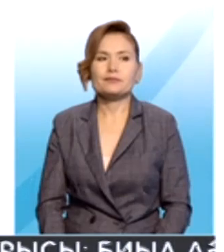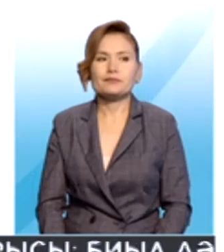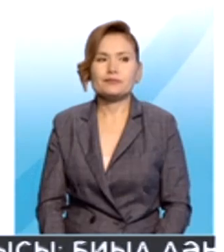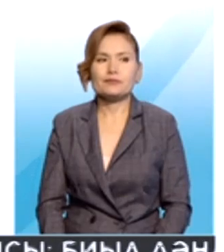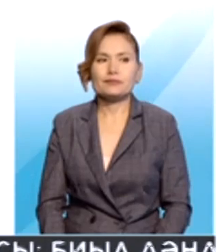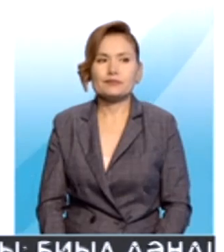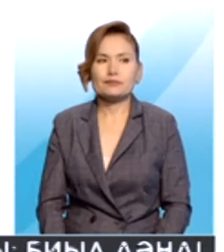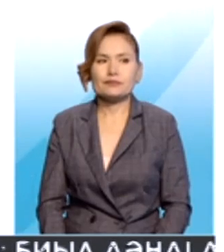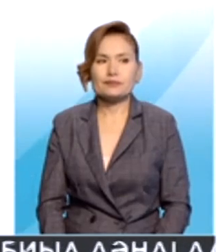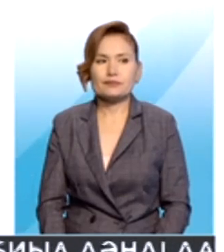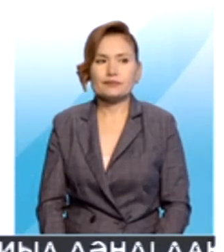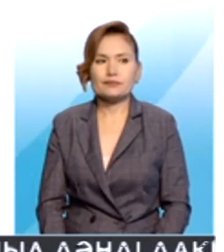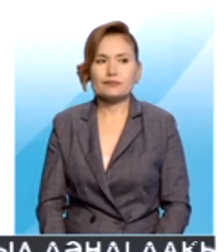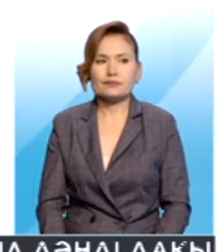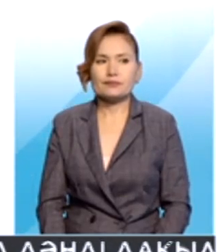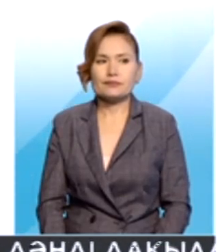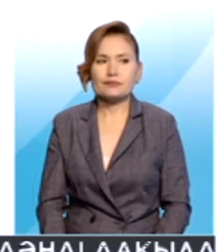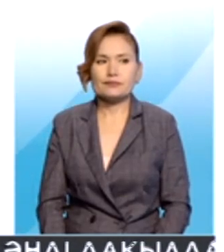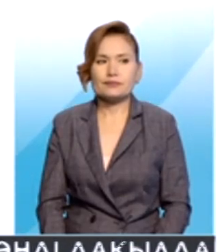Бұлай қарасын,